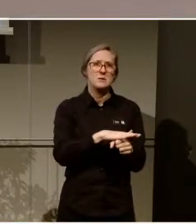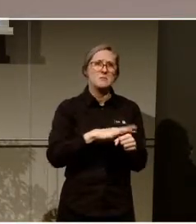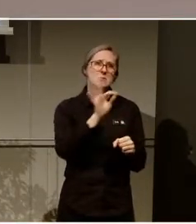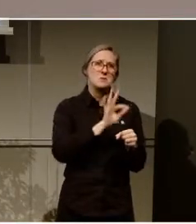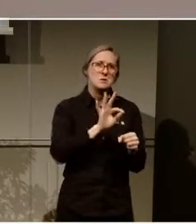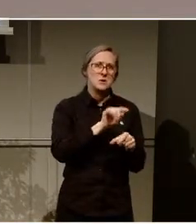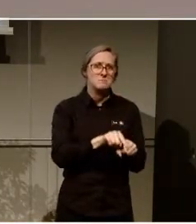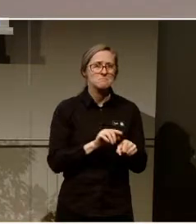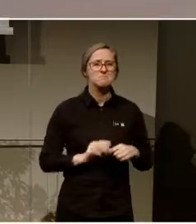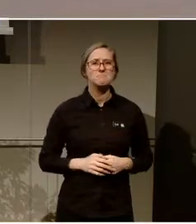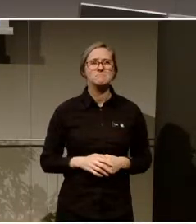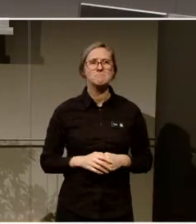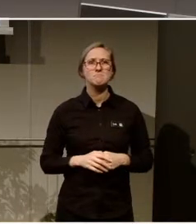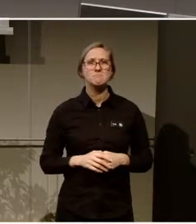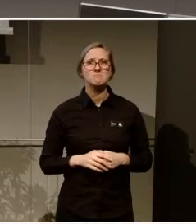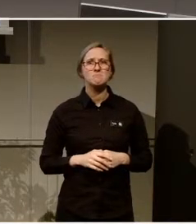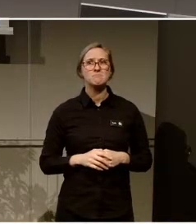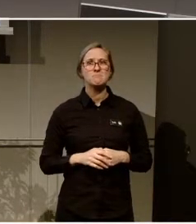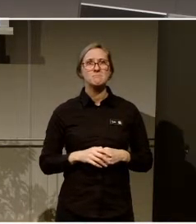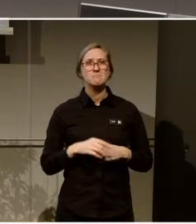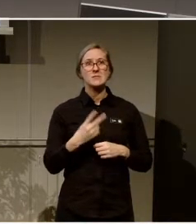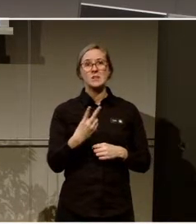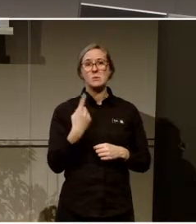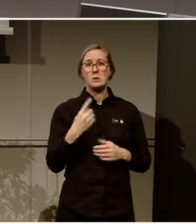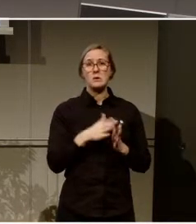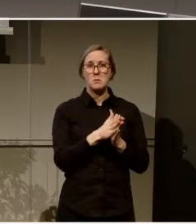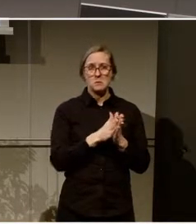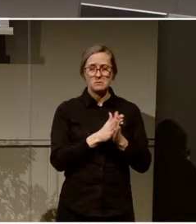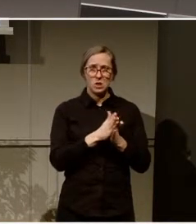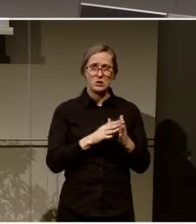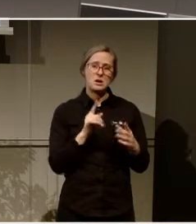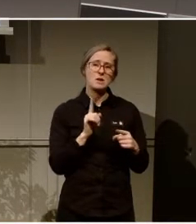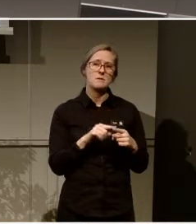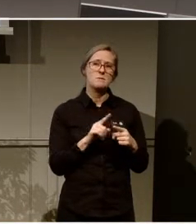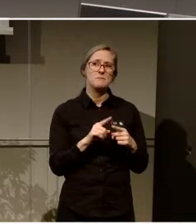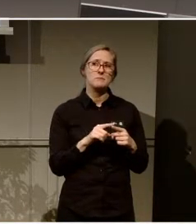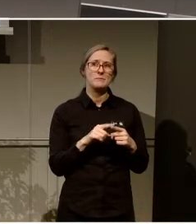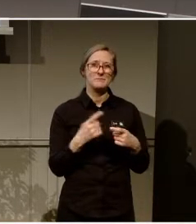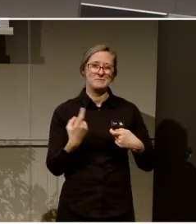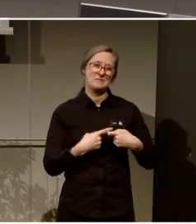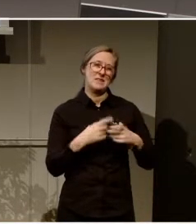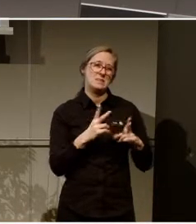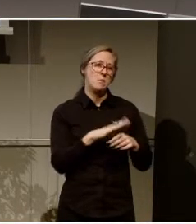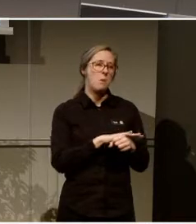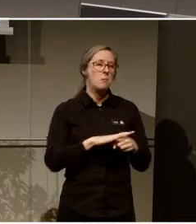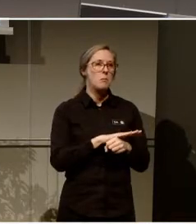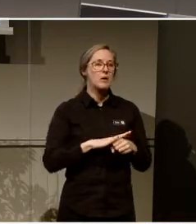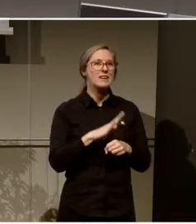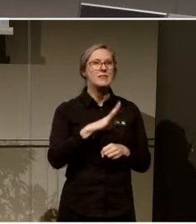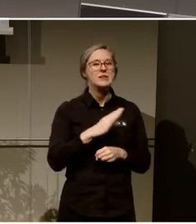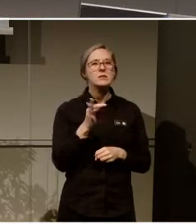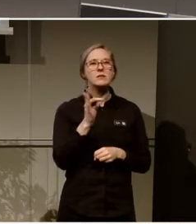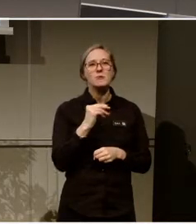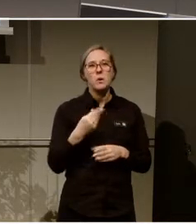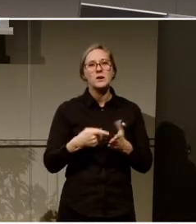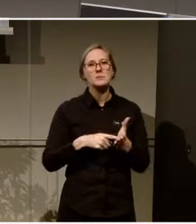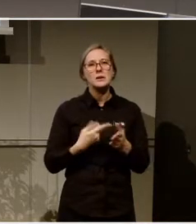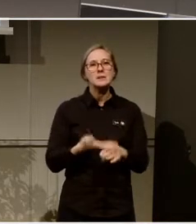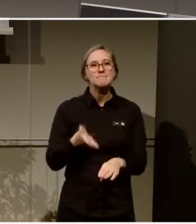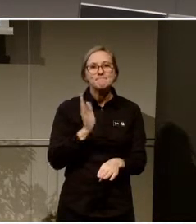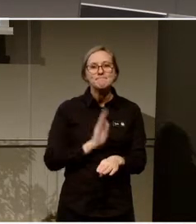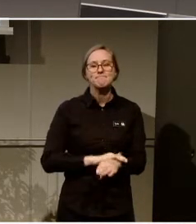frågan. Två andra utmaningar är, inom det här området, är att det finns för få specialister.